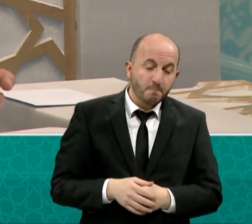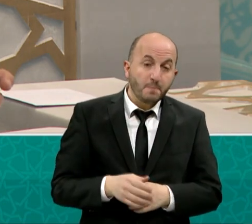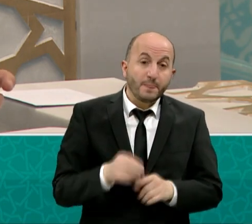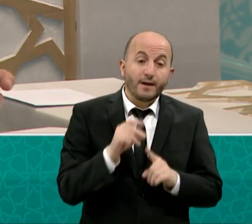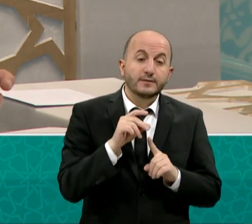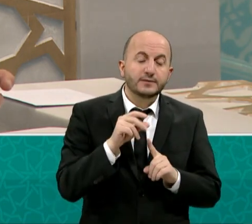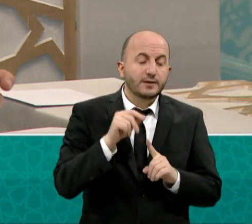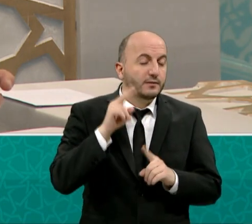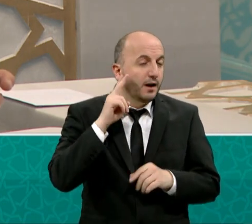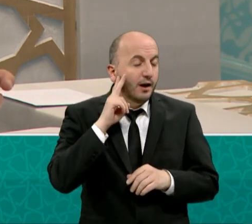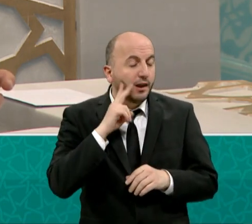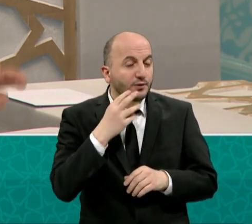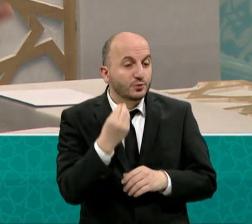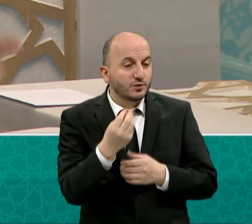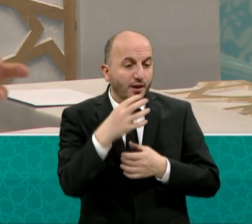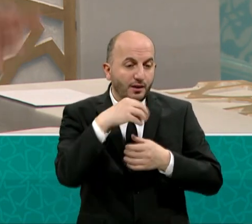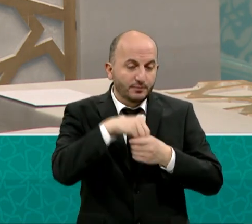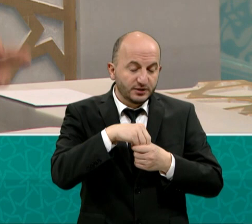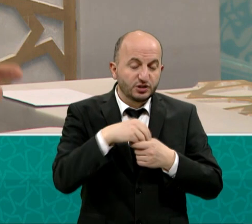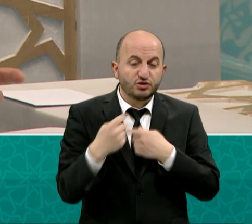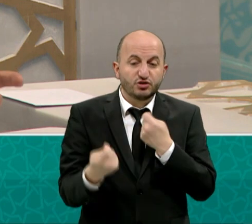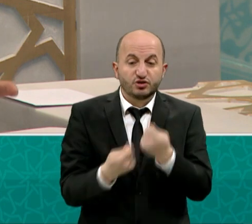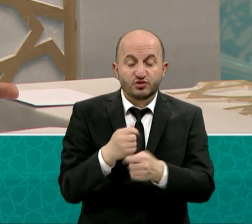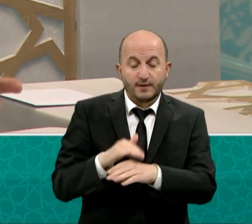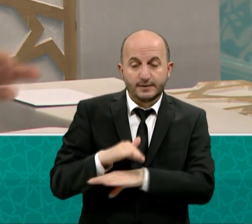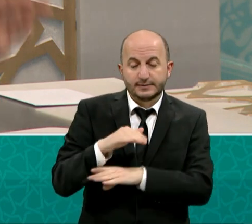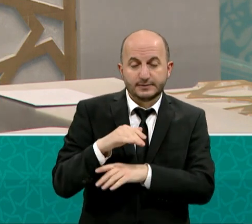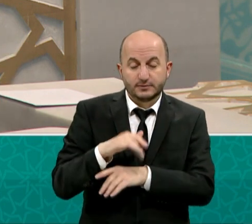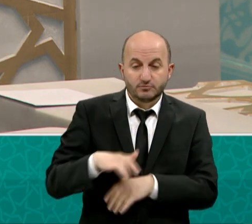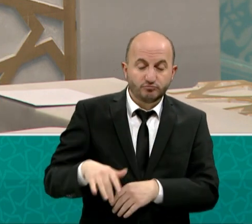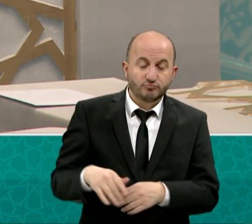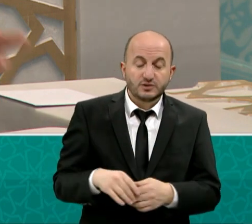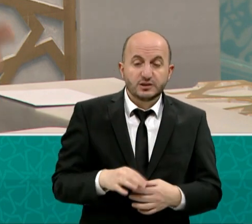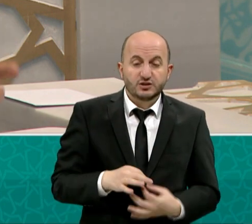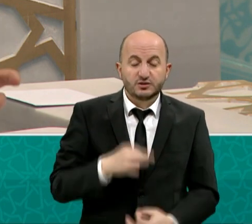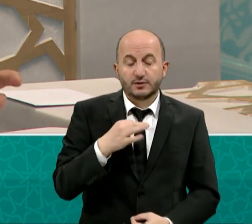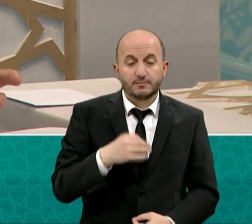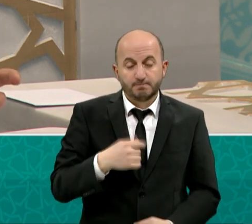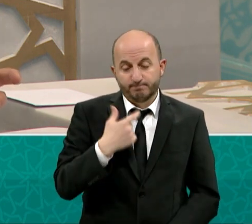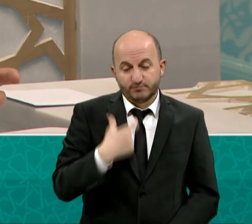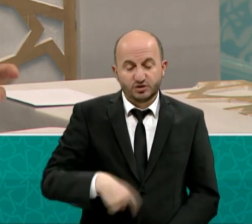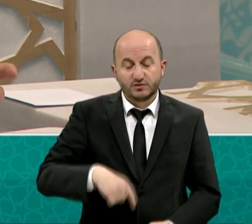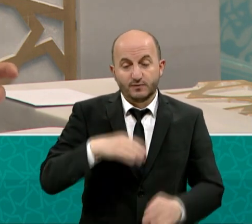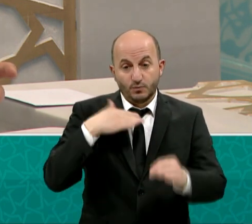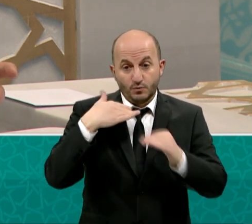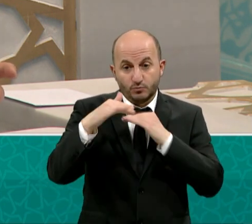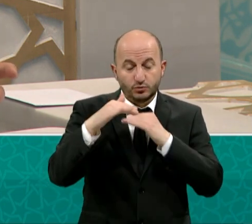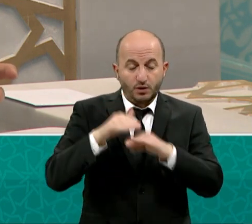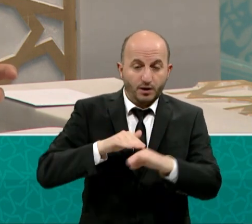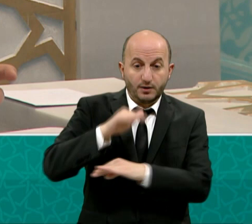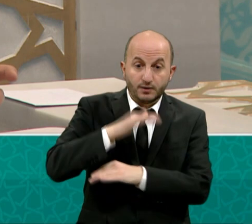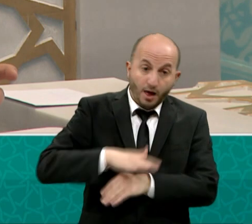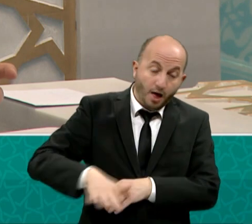ahlaki güzelliği kapsıyor. İş hayatında, çalışma hayatında, insanın bireysel ve toplumsal hayatının her